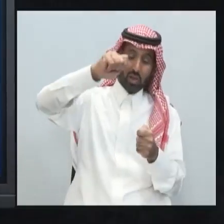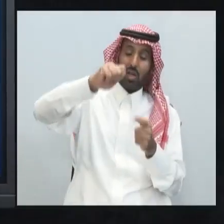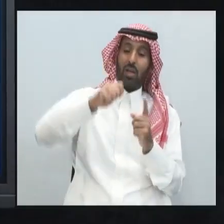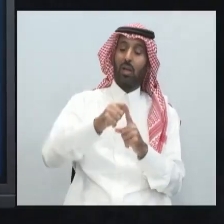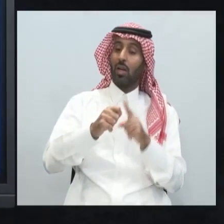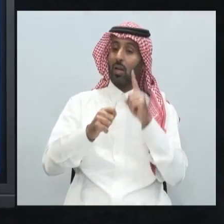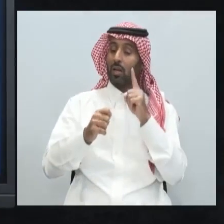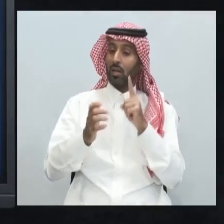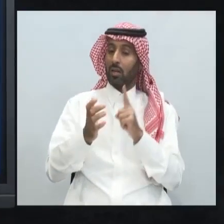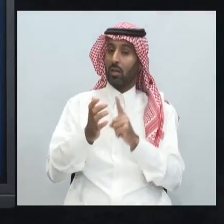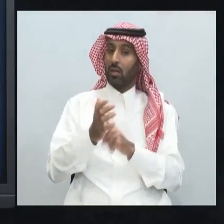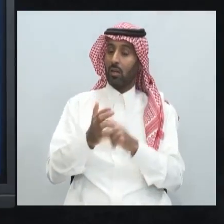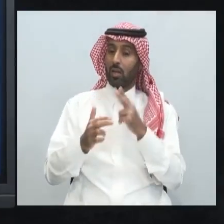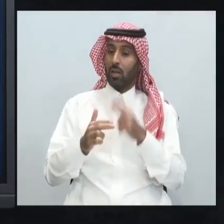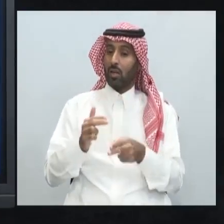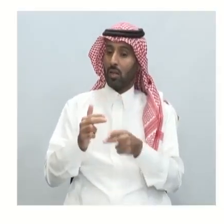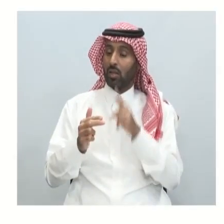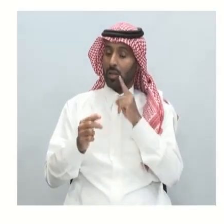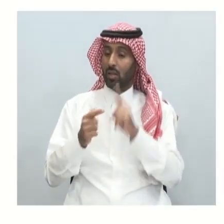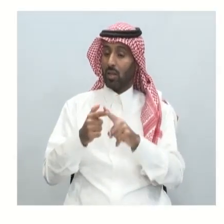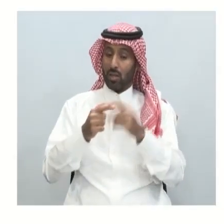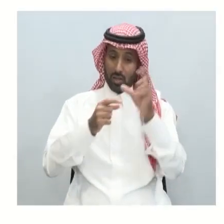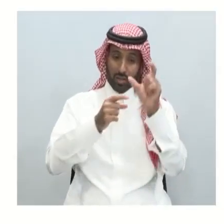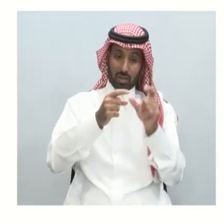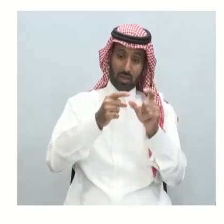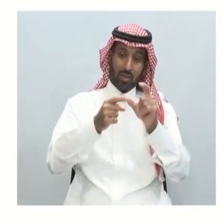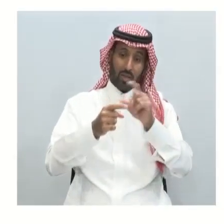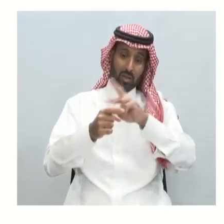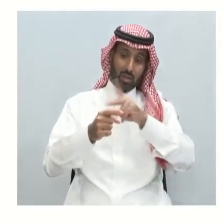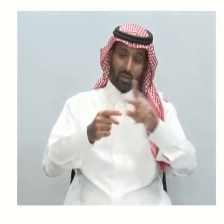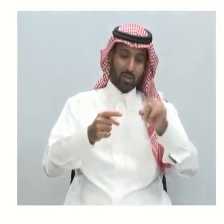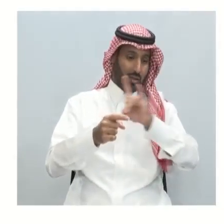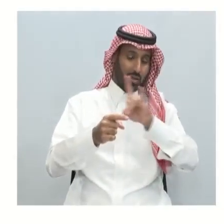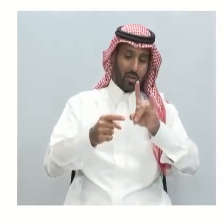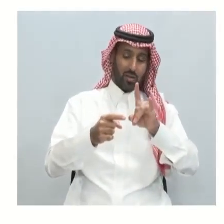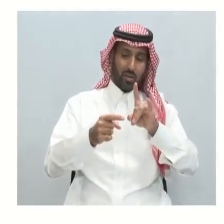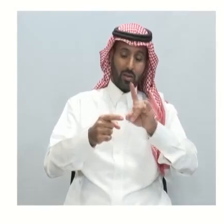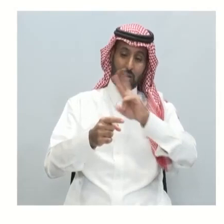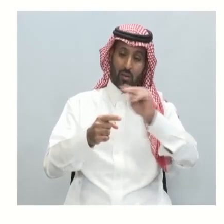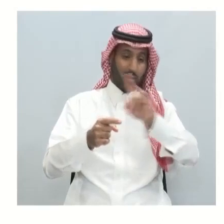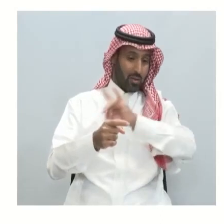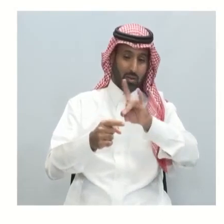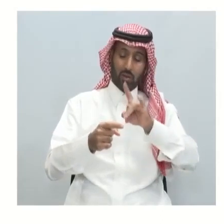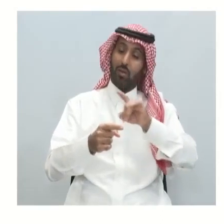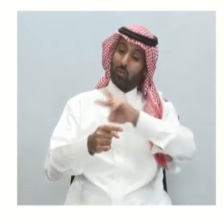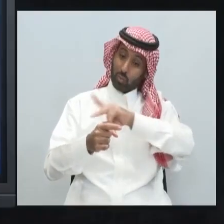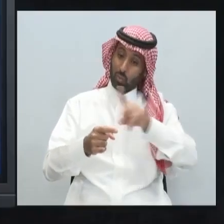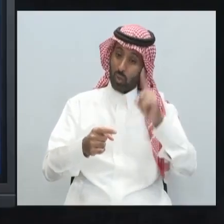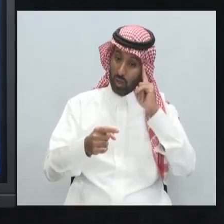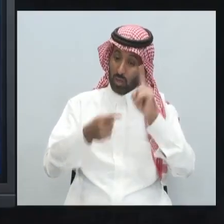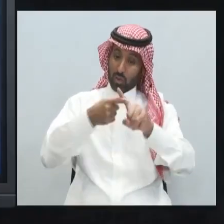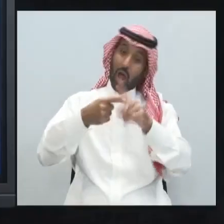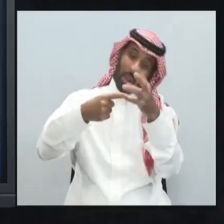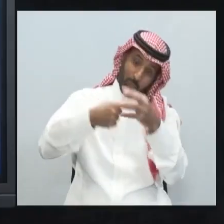ما هي هذه الشروط ان تكون الروابط غير متماثله توجد اطراف موجب وسالب اذا الشحنه